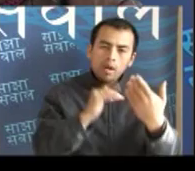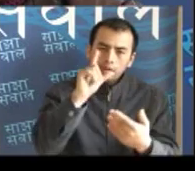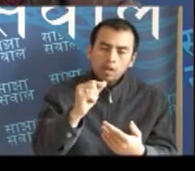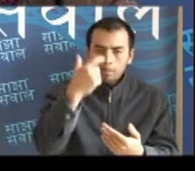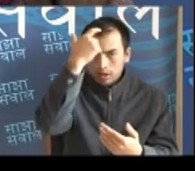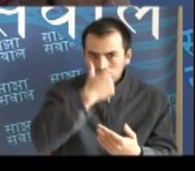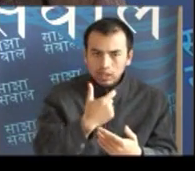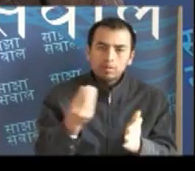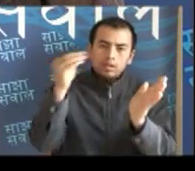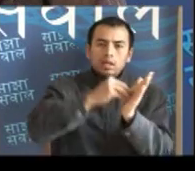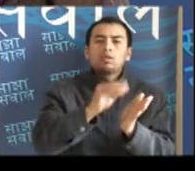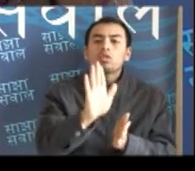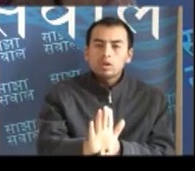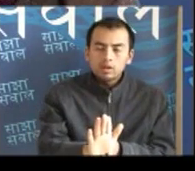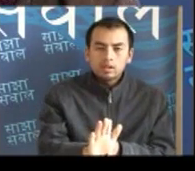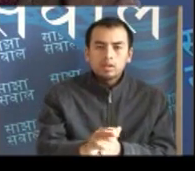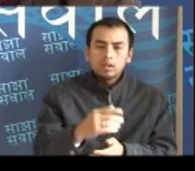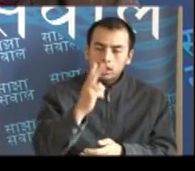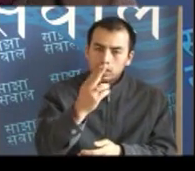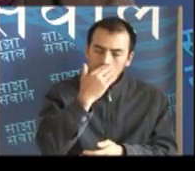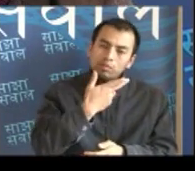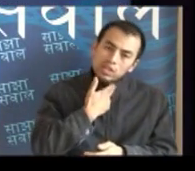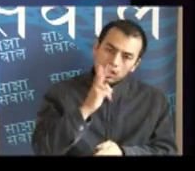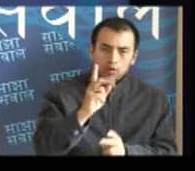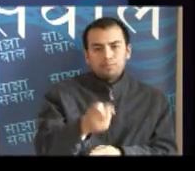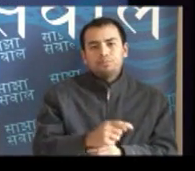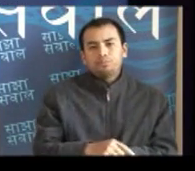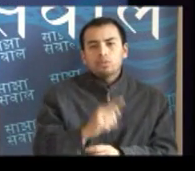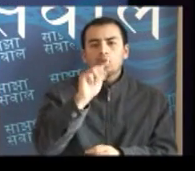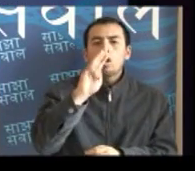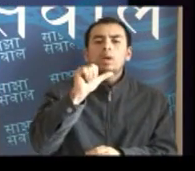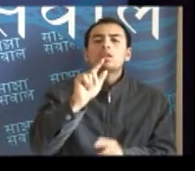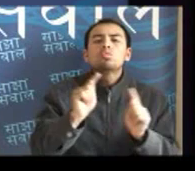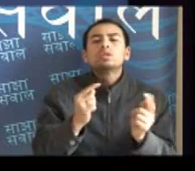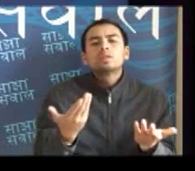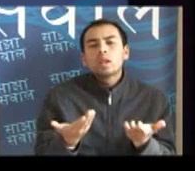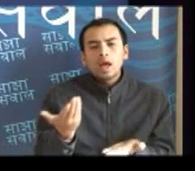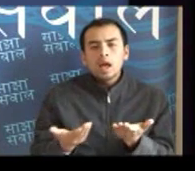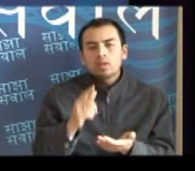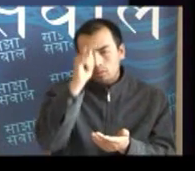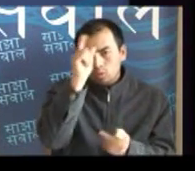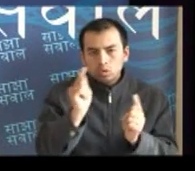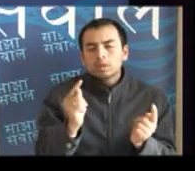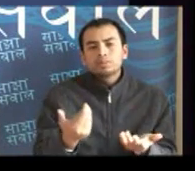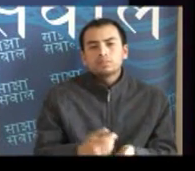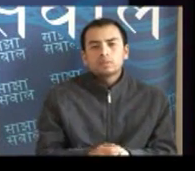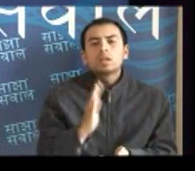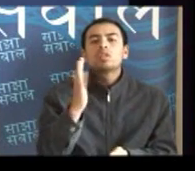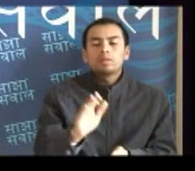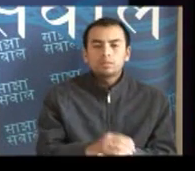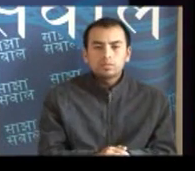भनेको नै अपाङ्गता भएको व्यक्ति भएको हुँदाखेरि हाम्रो चाहना त्यो छ। कमलजी, तपाईँ चाहिँ कुन शब्दमा बढी सम्मानित महसुस गर्नुहुन्छ, के